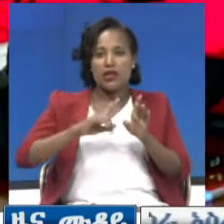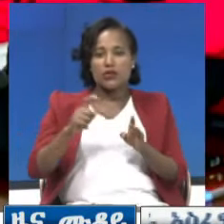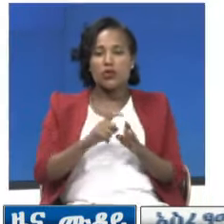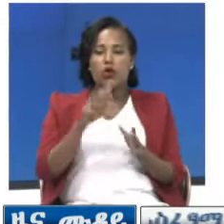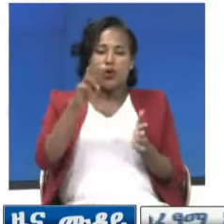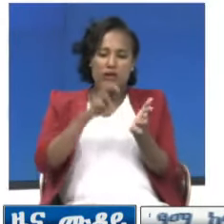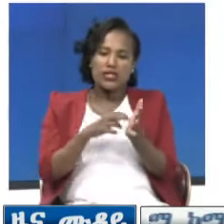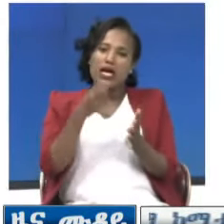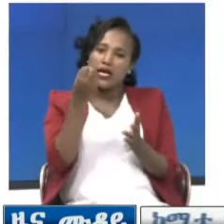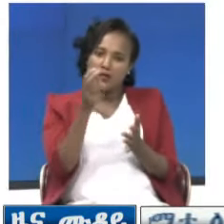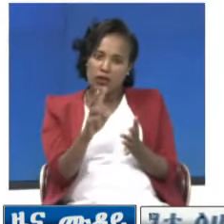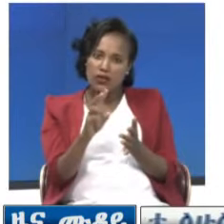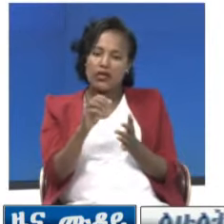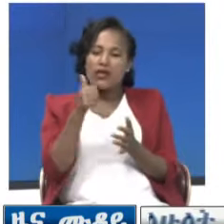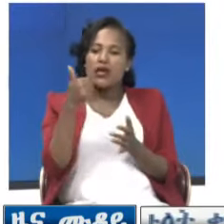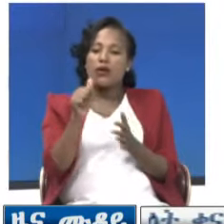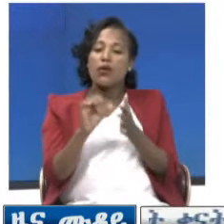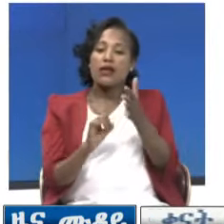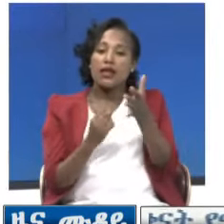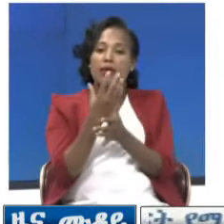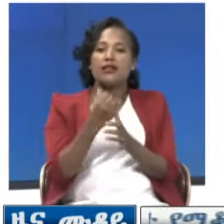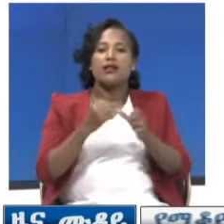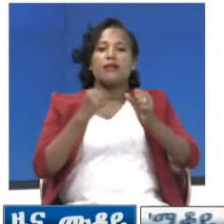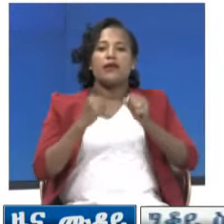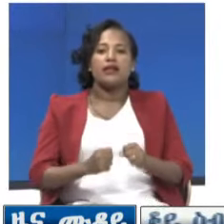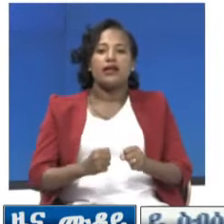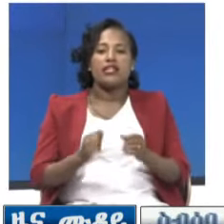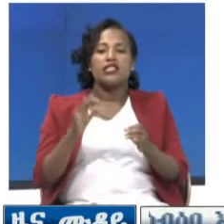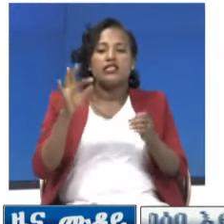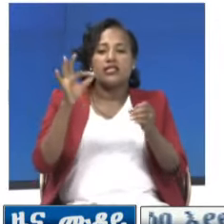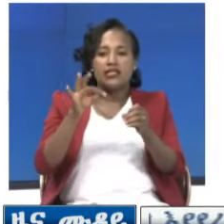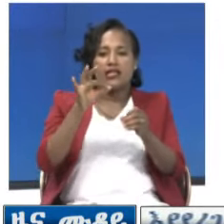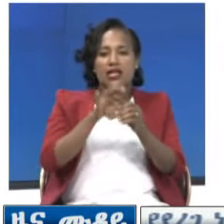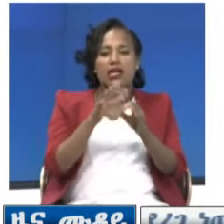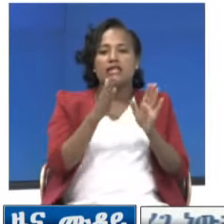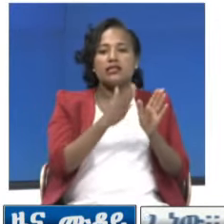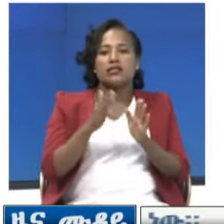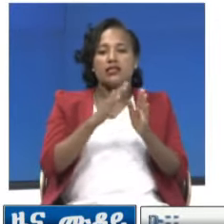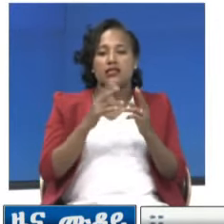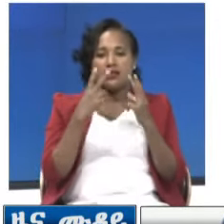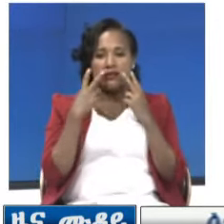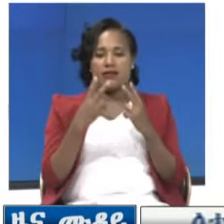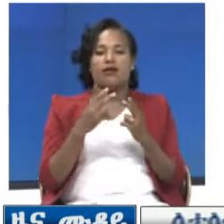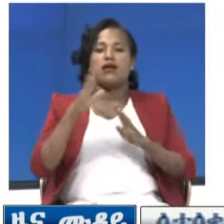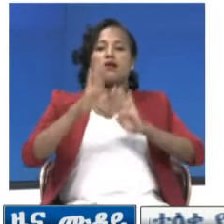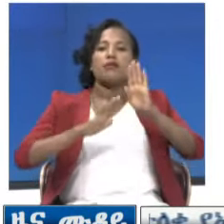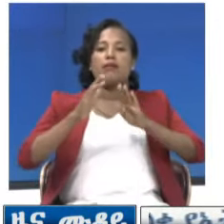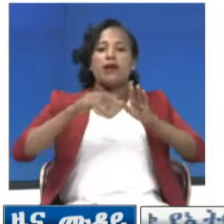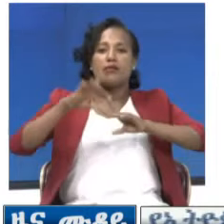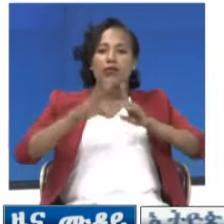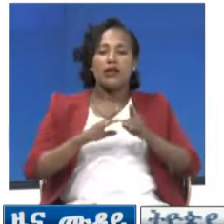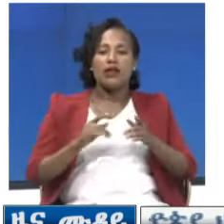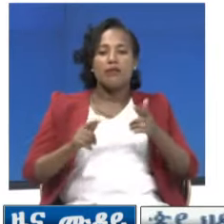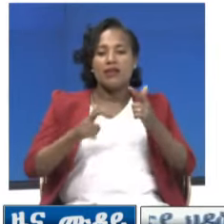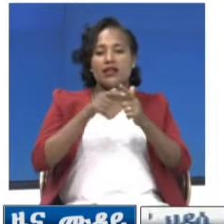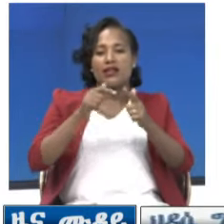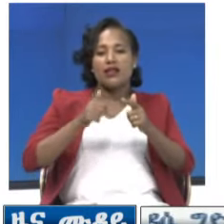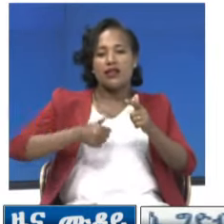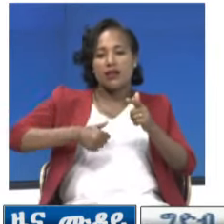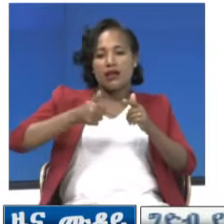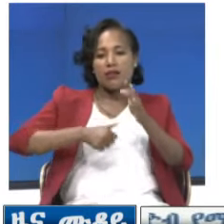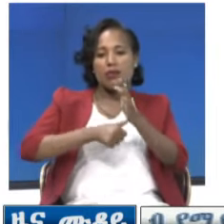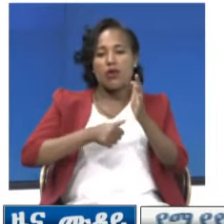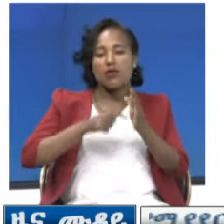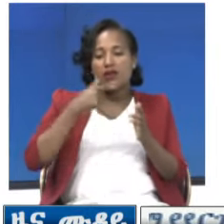በ2012 የአረንጓዴ ልማትን ለማጠናከር የችግኝ ተከላ ዝግጅት ዳሰሳና ግምገማ እንደሚያደርግ ምክትል ሊቀመንበሯ